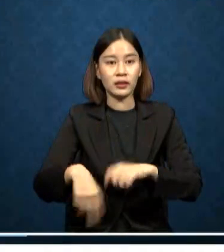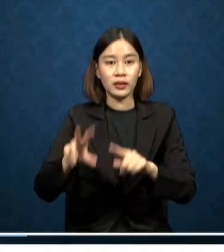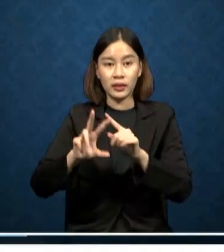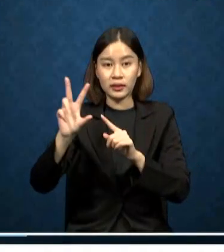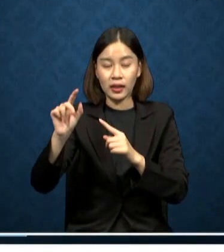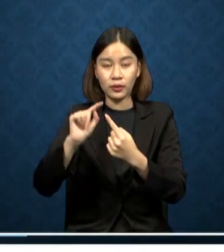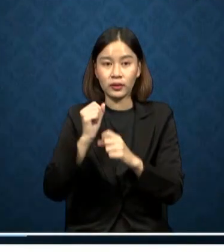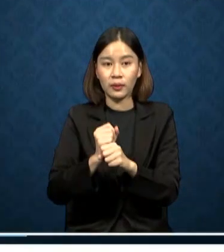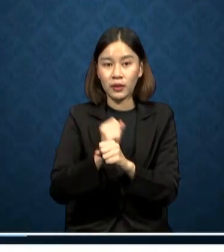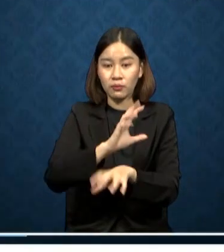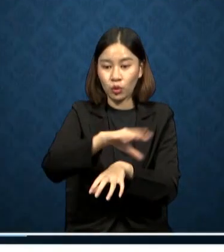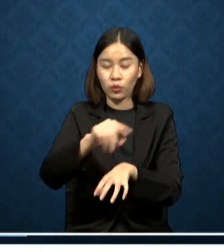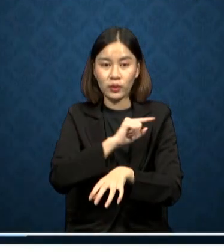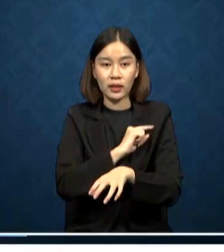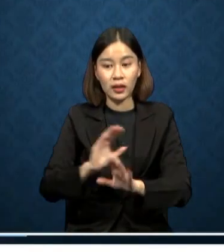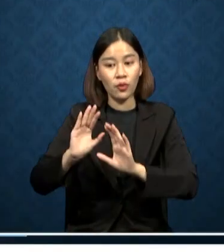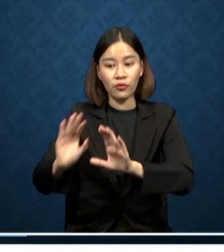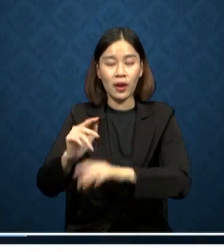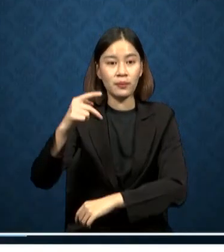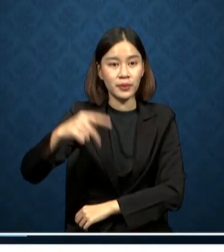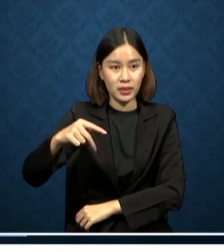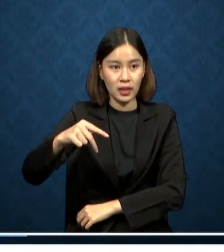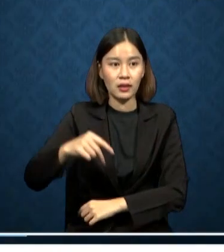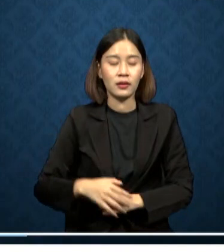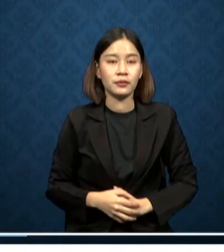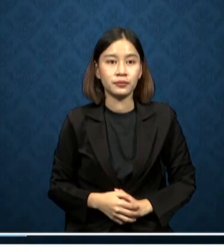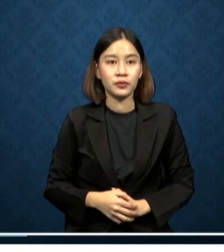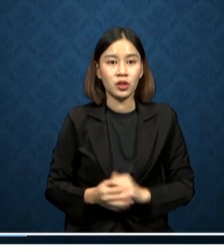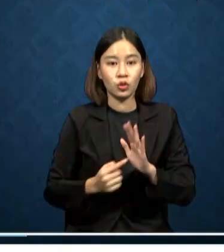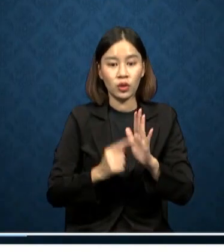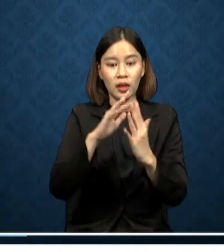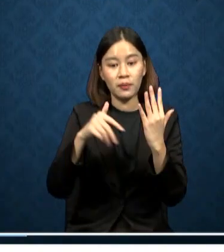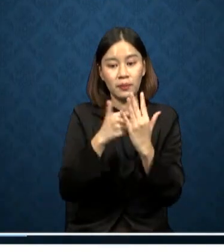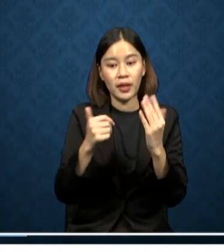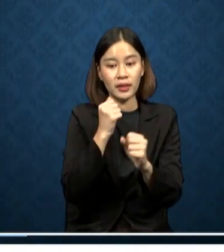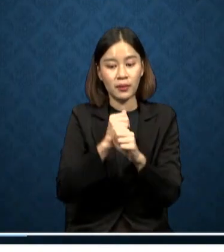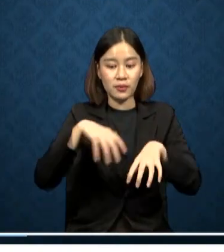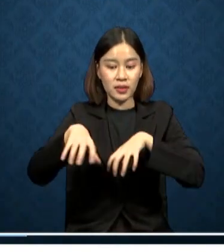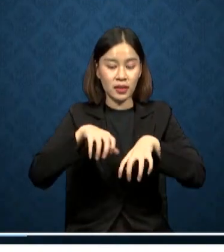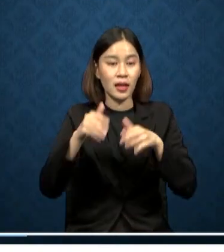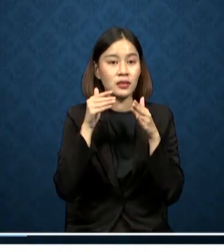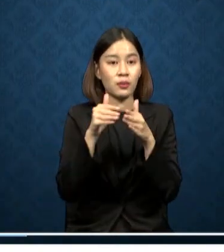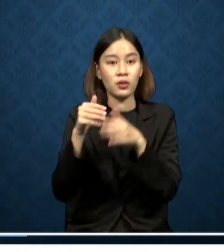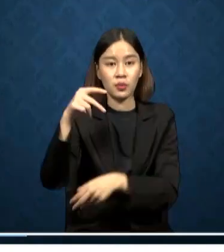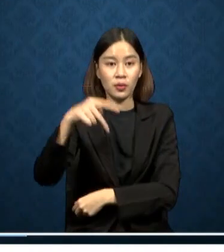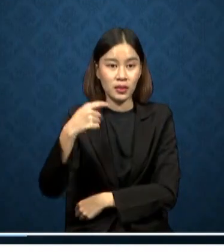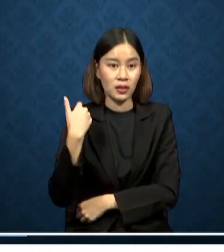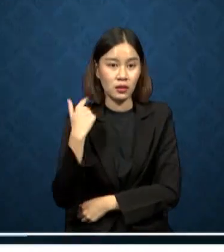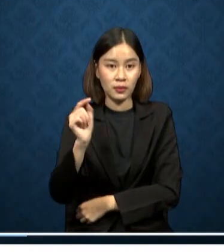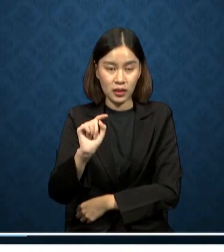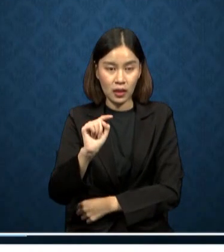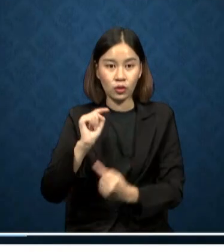หนัวงานที่รับมบหมายพิเศสหรอ gendar แผนงานที่จดเป็ ก Titan Chiefเช่น